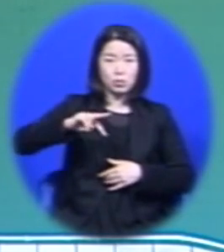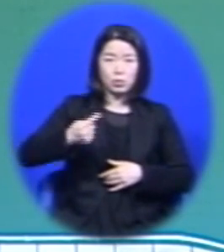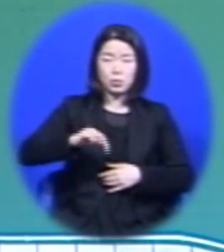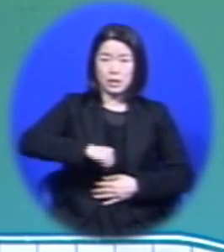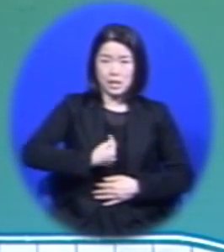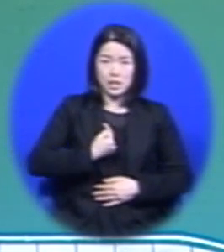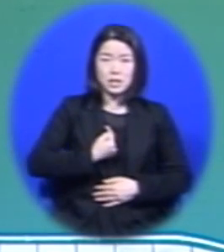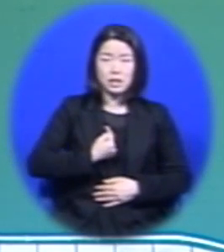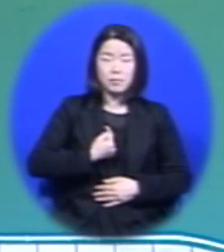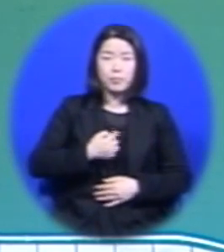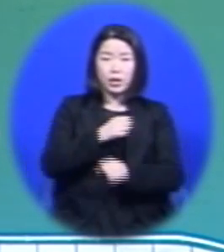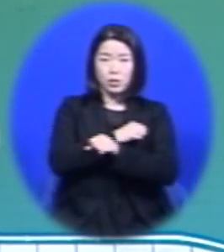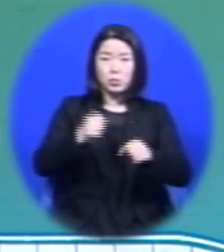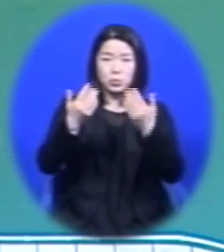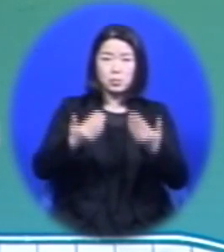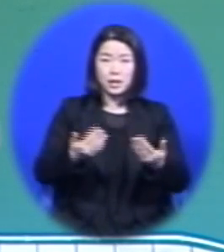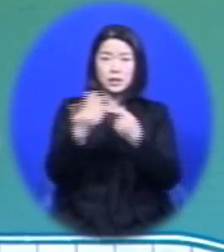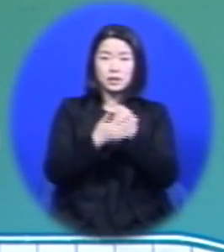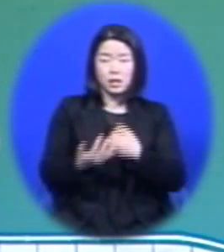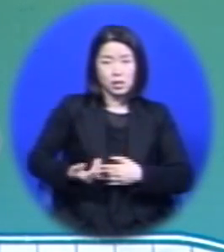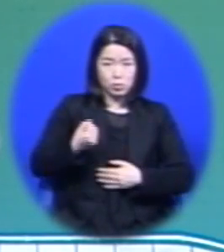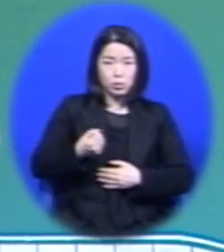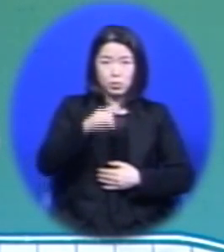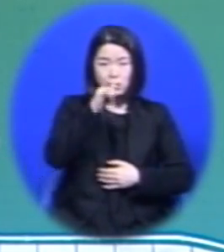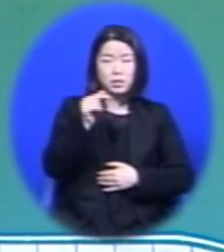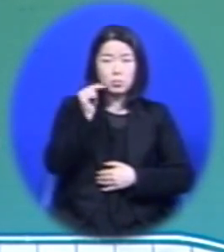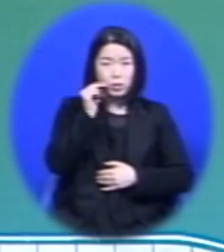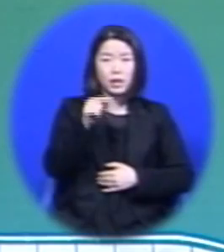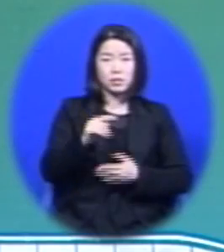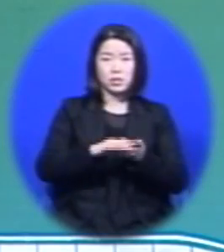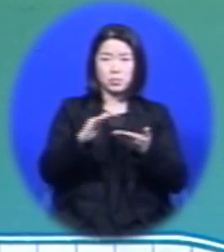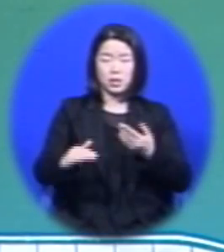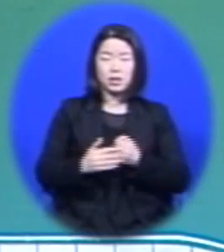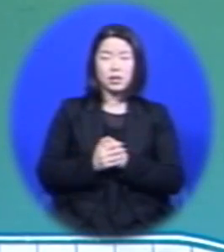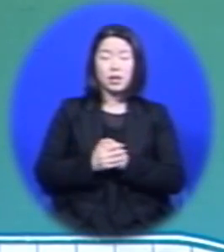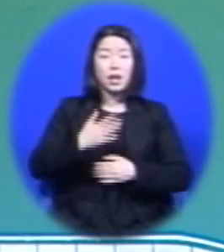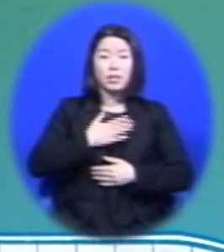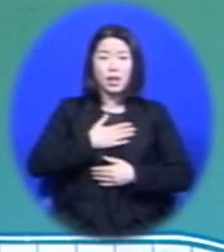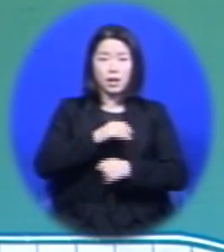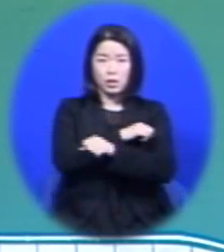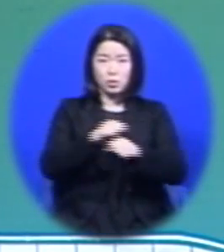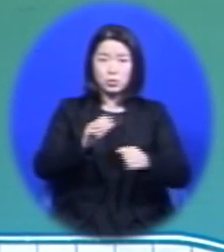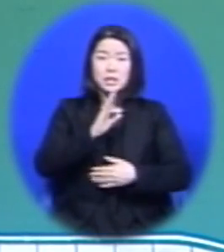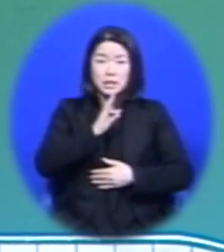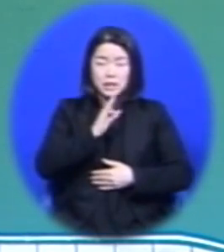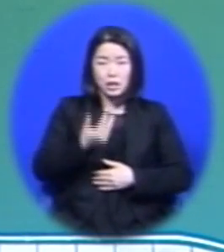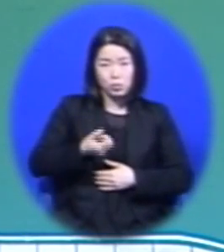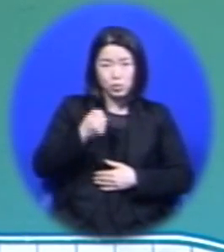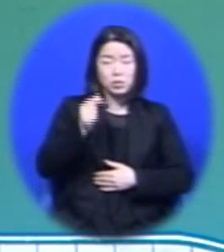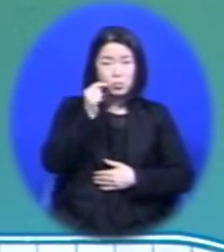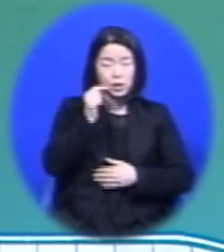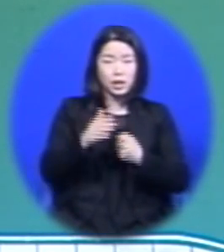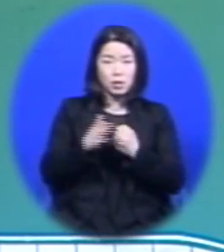자신이 용서받은 은혜를 누리고 있지 못한 것입니다. 내가 용서를 진짜 누리고 있지 못하니까